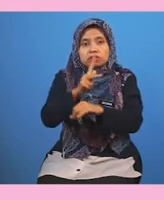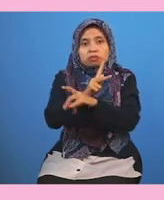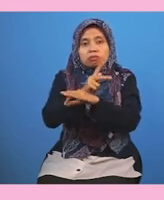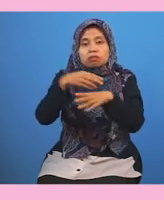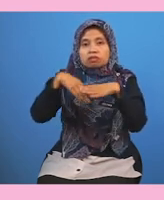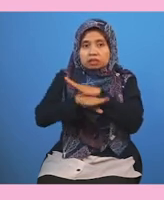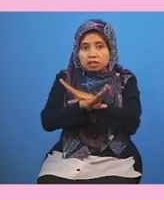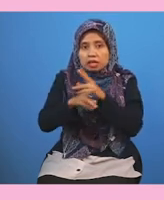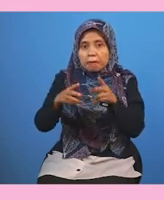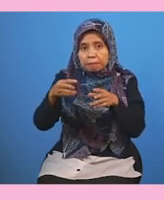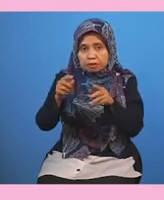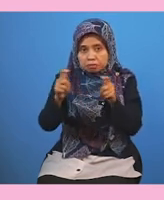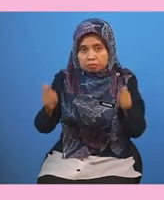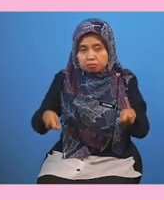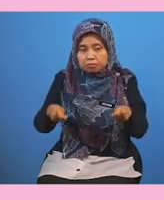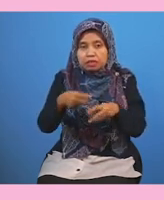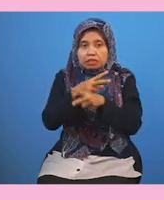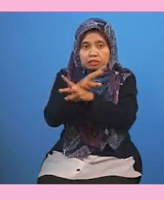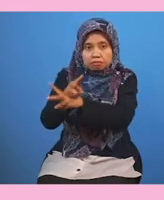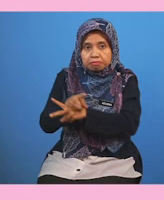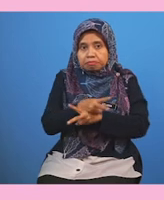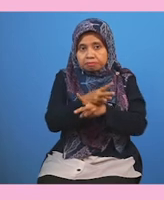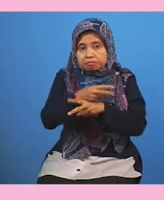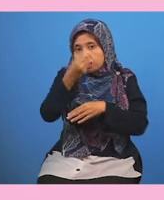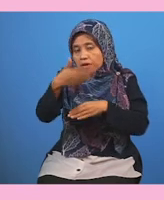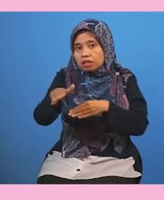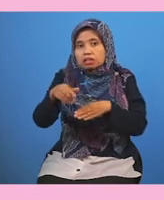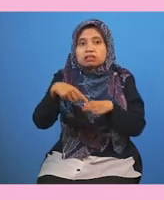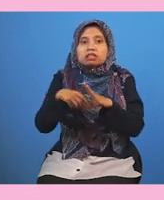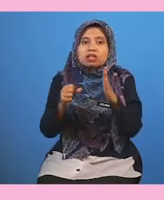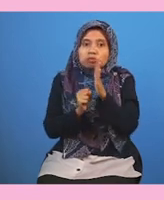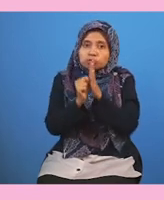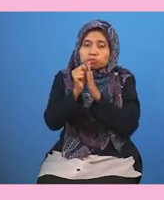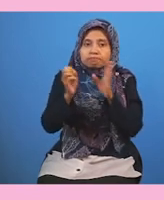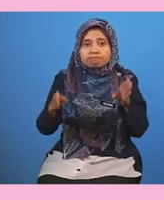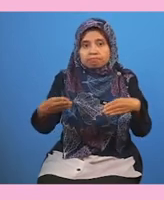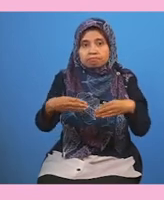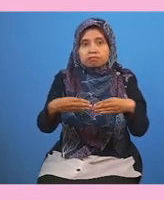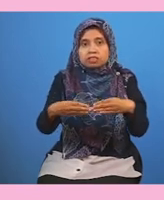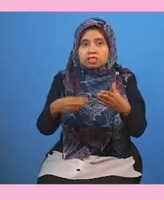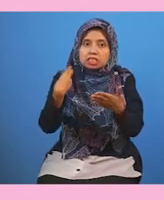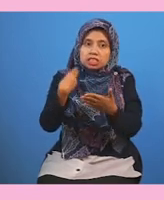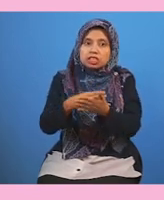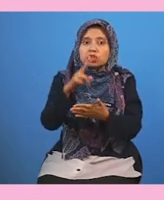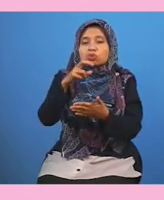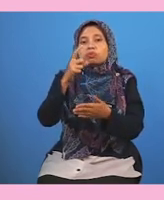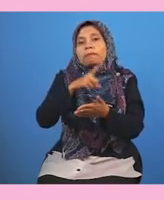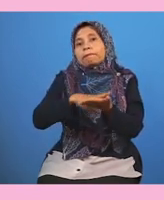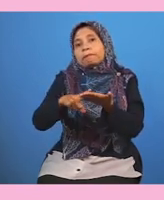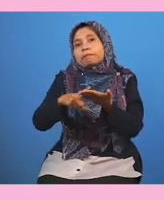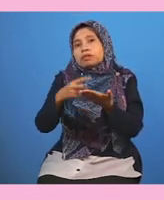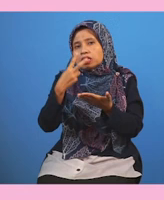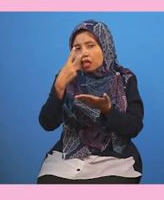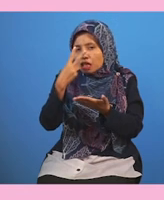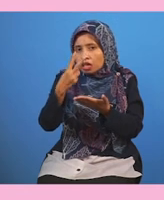medium pertenakan. Seterusnya, biarkan di dalam suhu bilik sehingga 2 minggu.